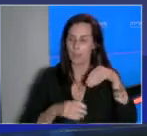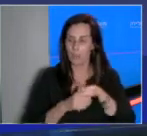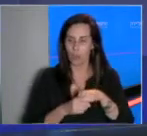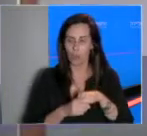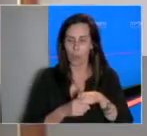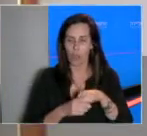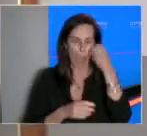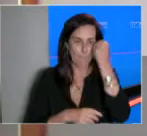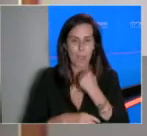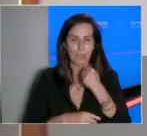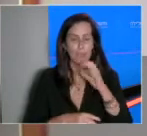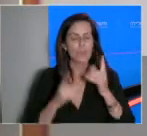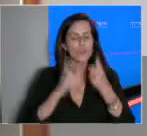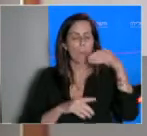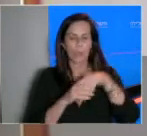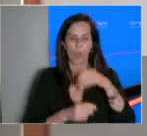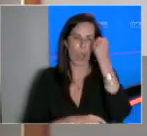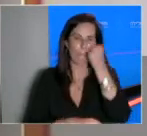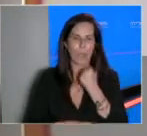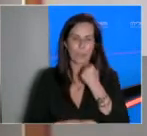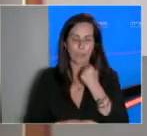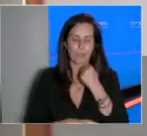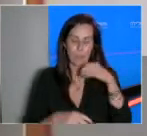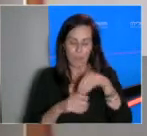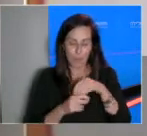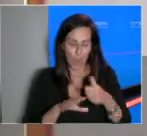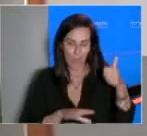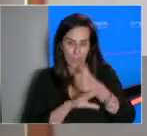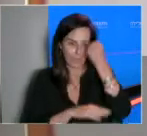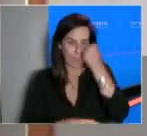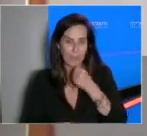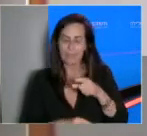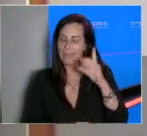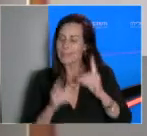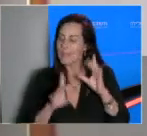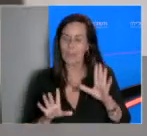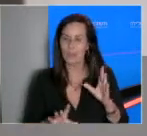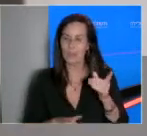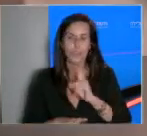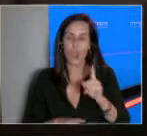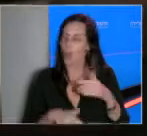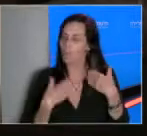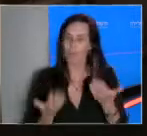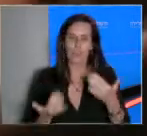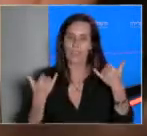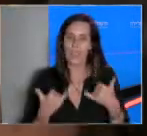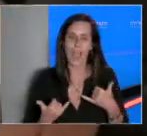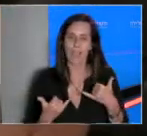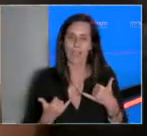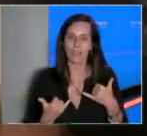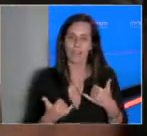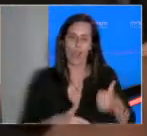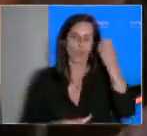החמאס פנימה. הדינמיקה בתוך הקיאדה, בתוך ההנהגה שלהם, היא דינמיקה שלא מאפשרת כרגע